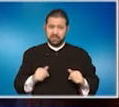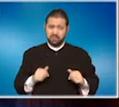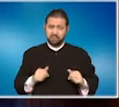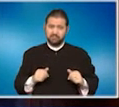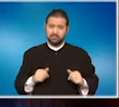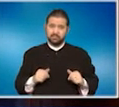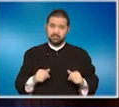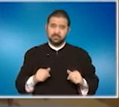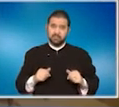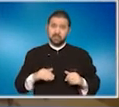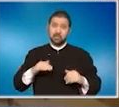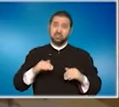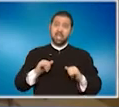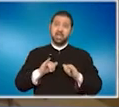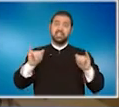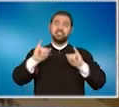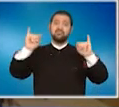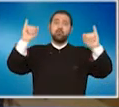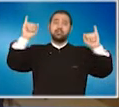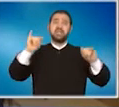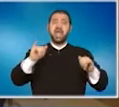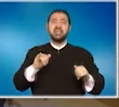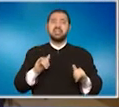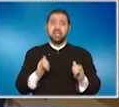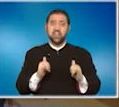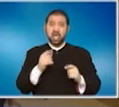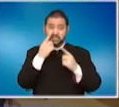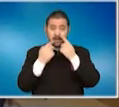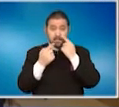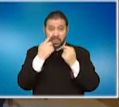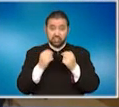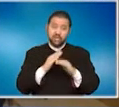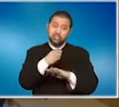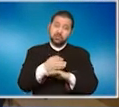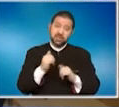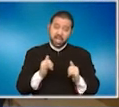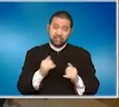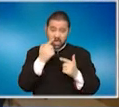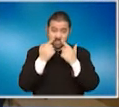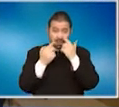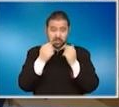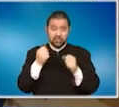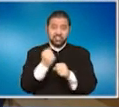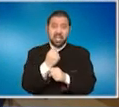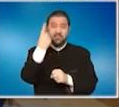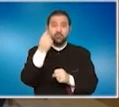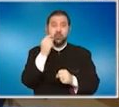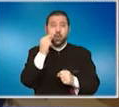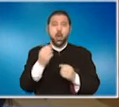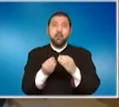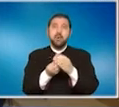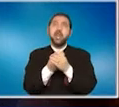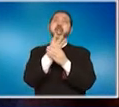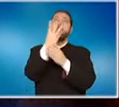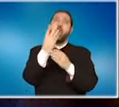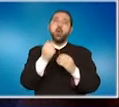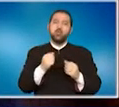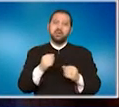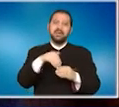intensificat pocăința și numai pe pocăința aceasta în sus a putut să devină el un om nou.